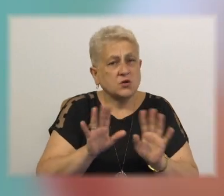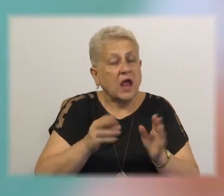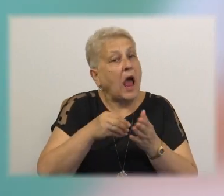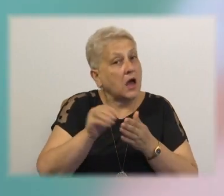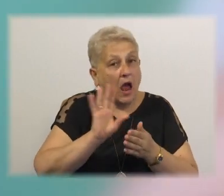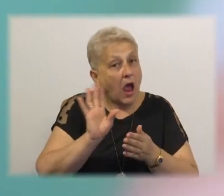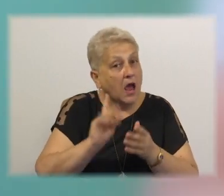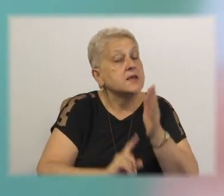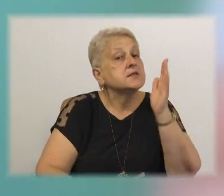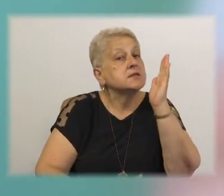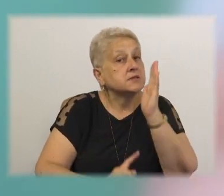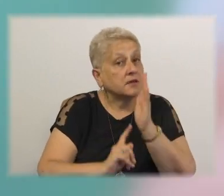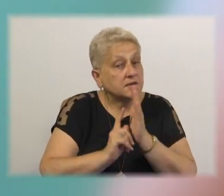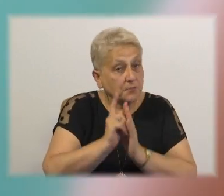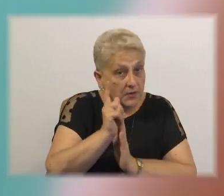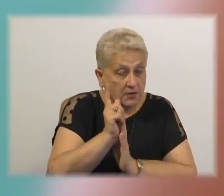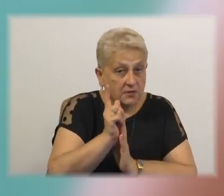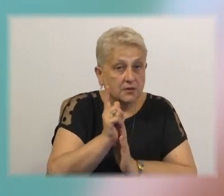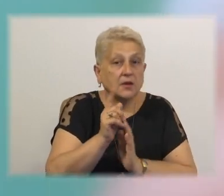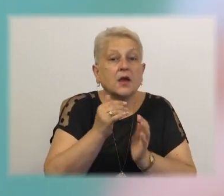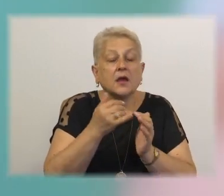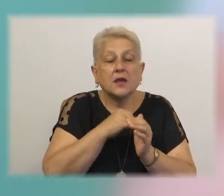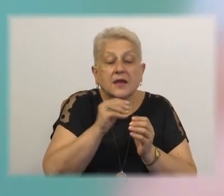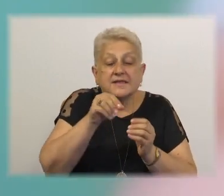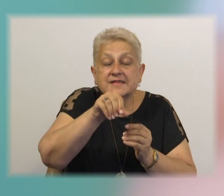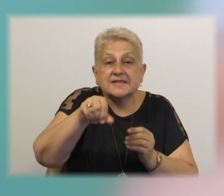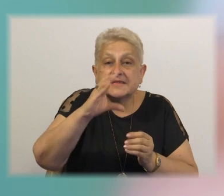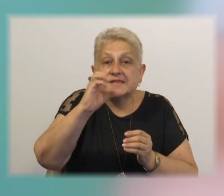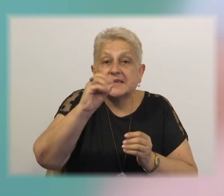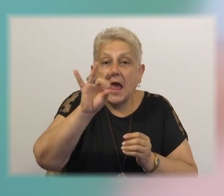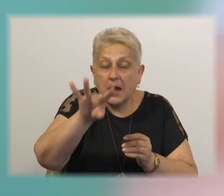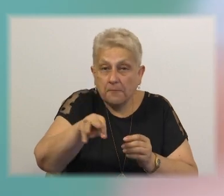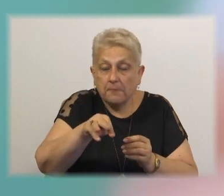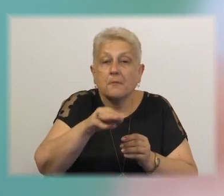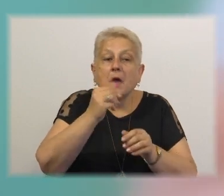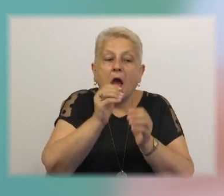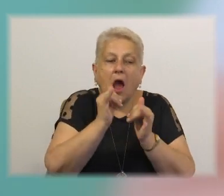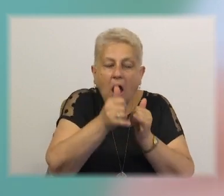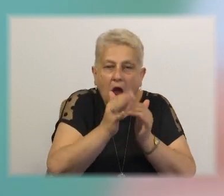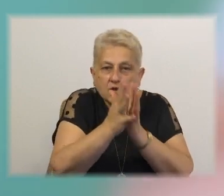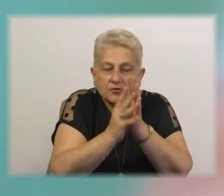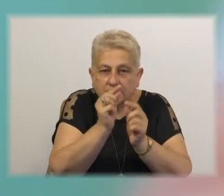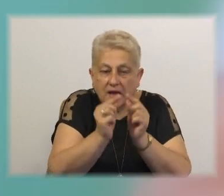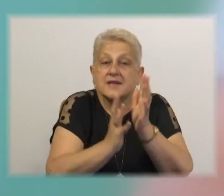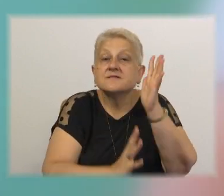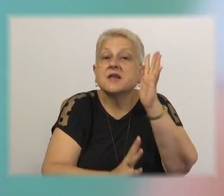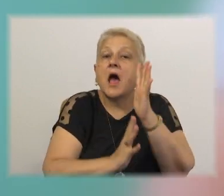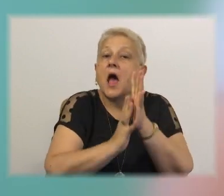եմ, այլ սկզբից, մենը սերմիկ աճացրել են